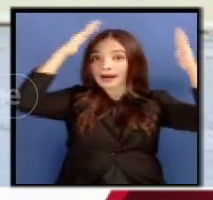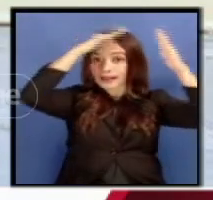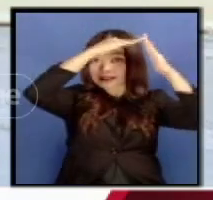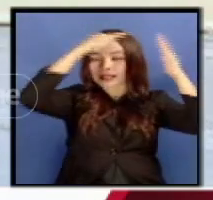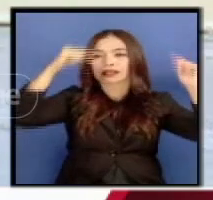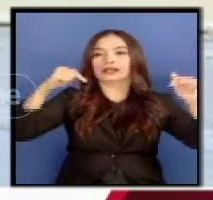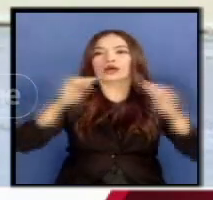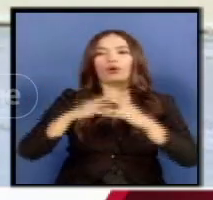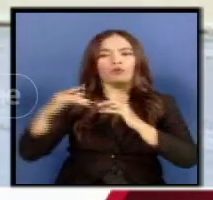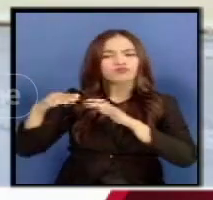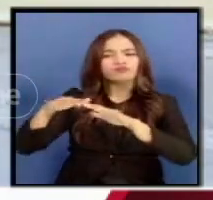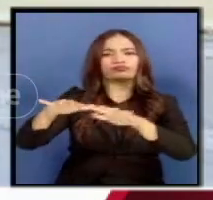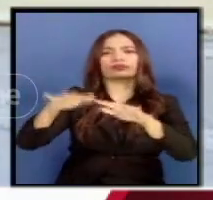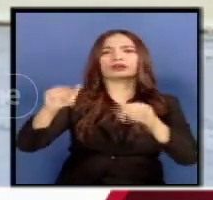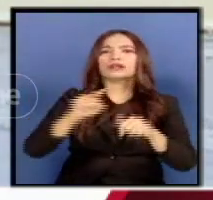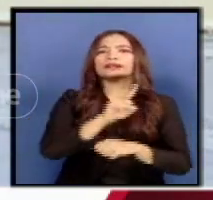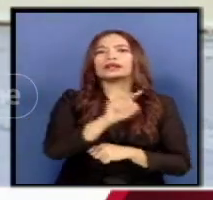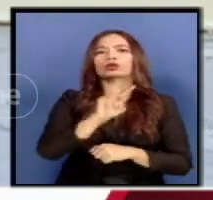bahkan cukup signifikan, yakni mencapai